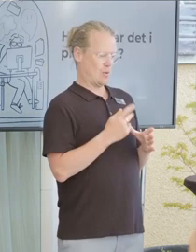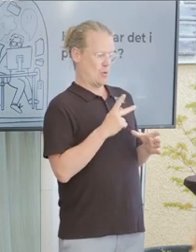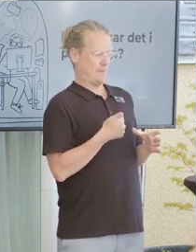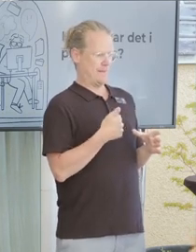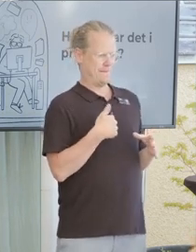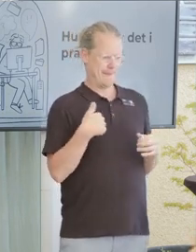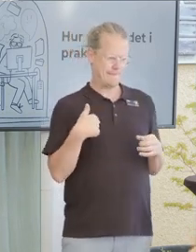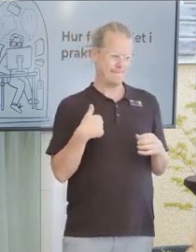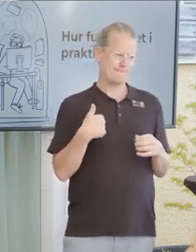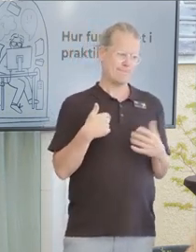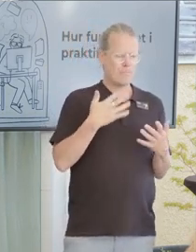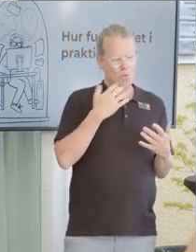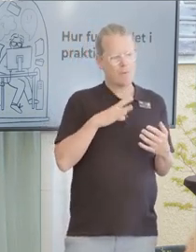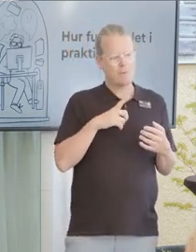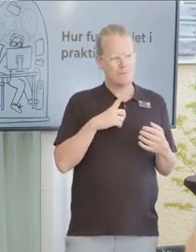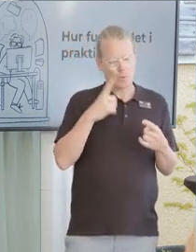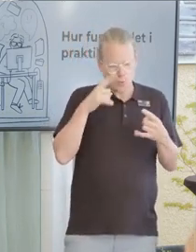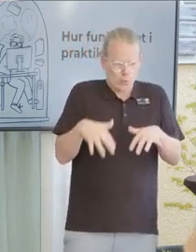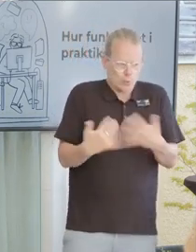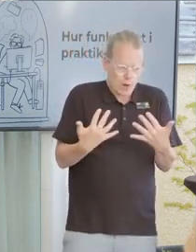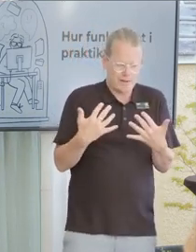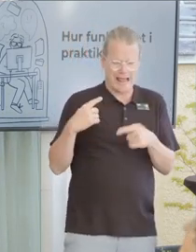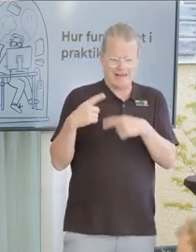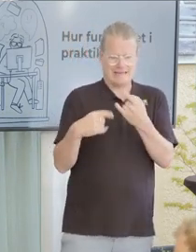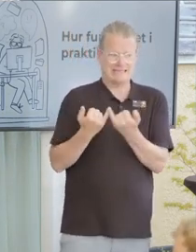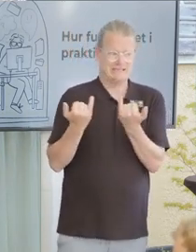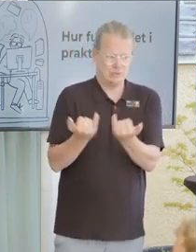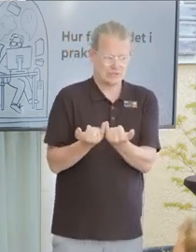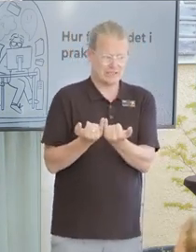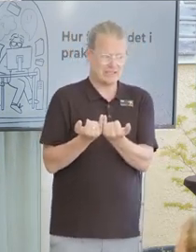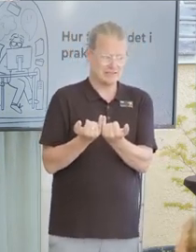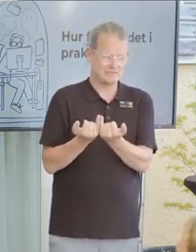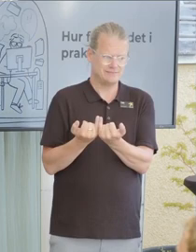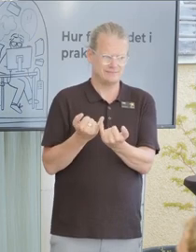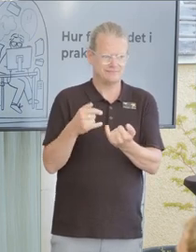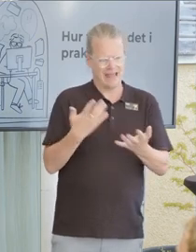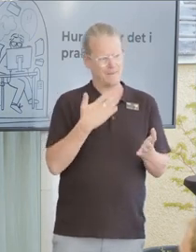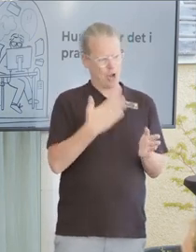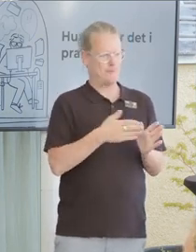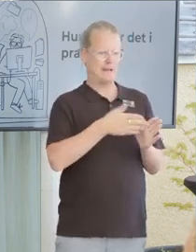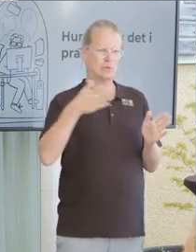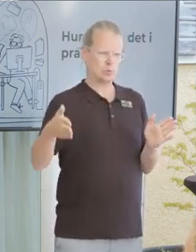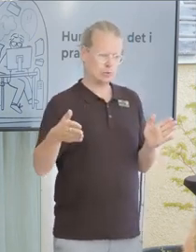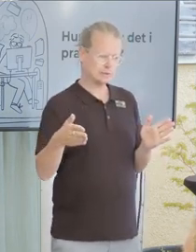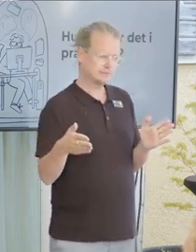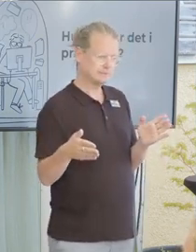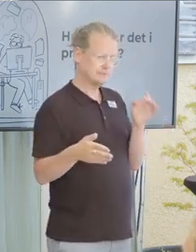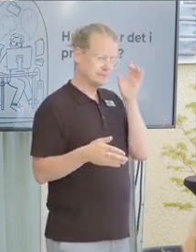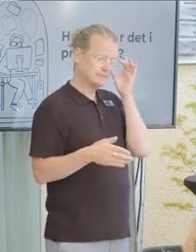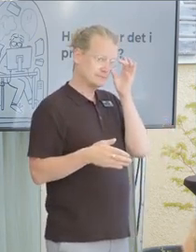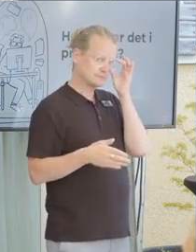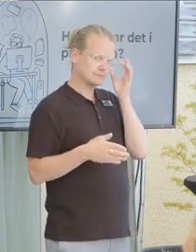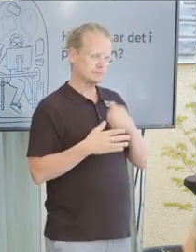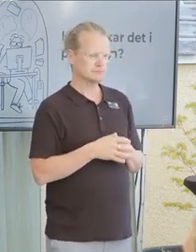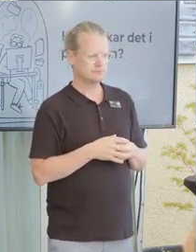i kulturarvsinstitutionernas otippade renässans. Och jag vet att Computer Sweden hade en sån stor artikel om